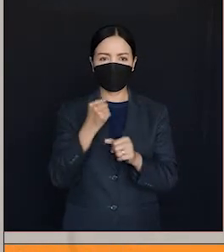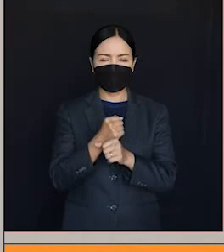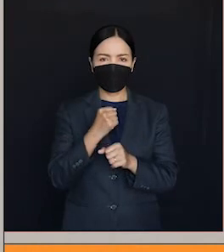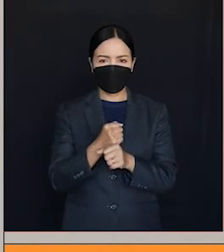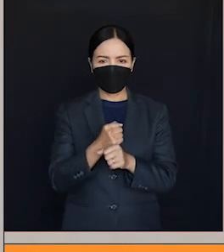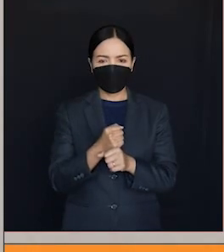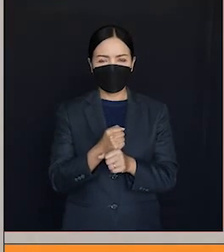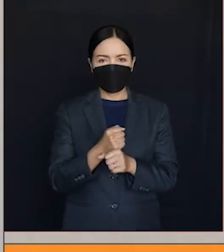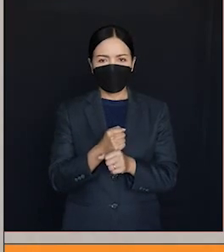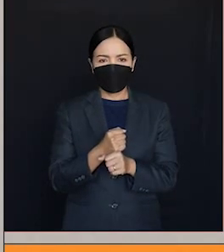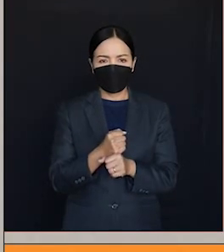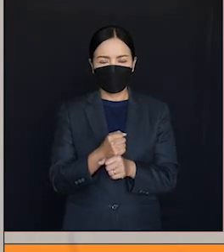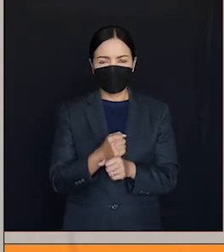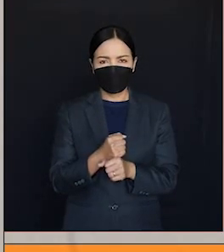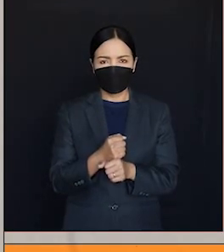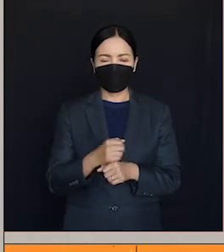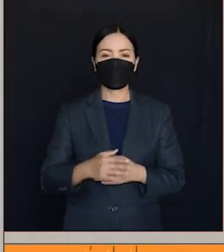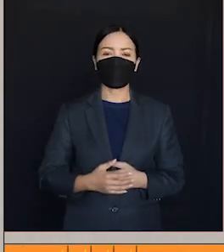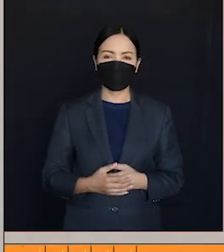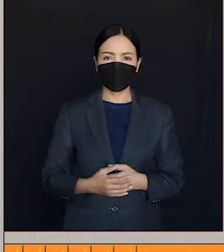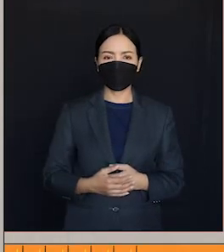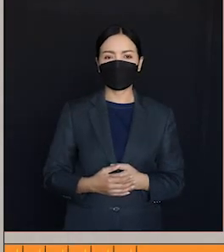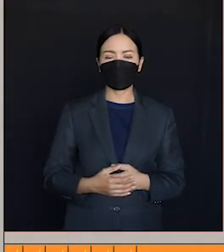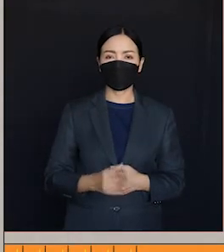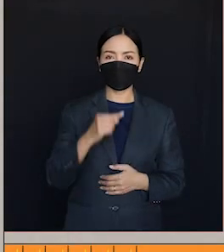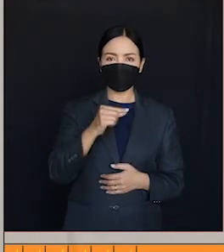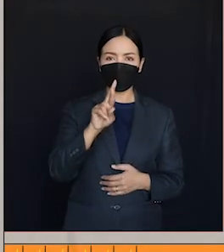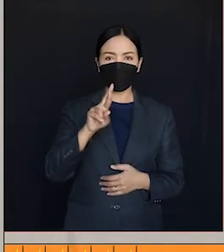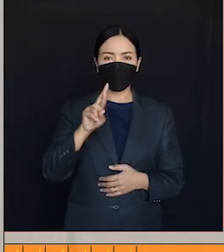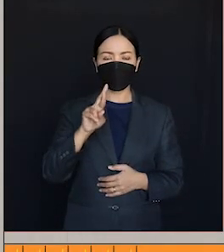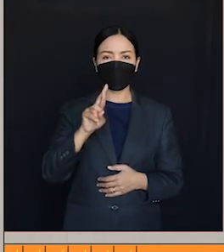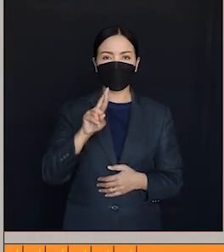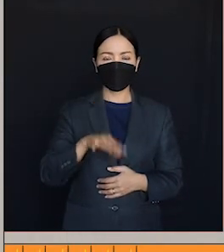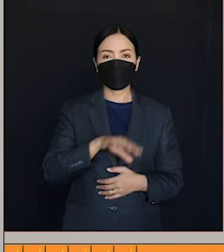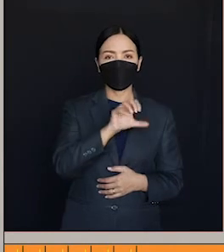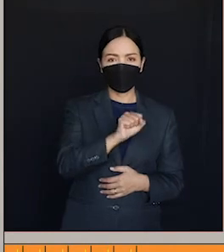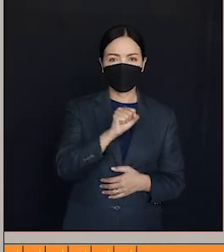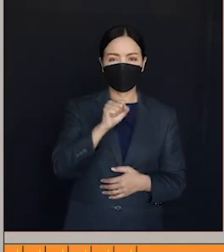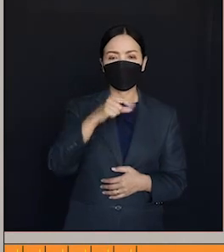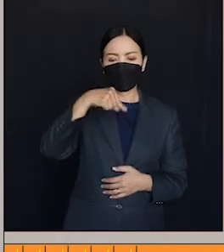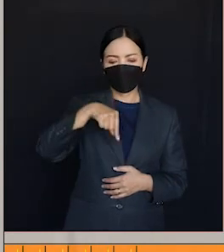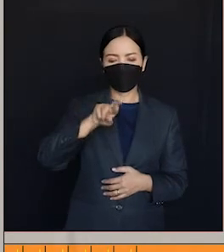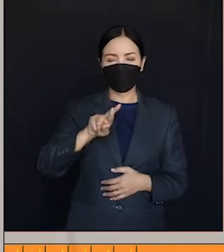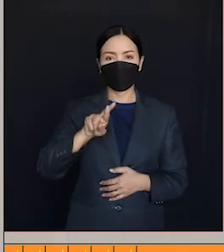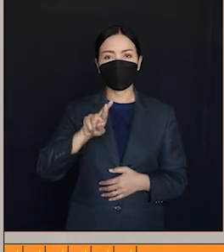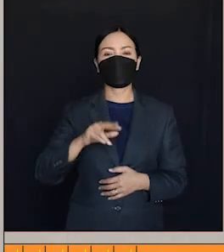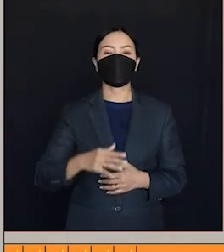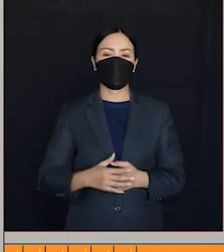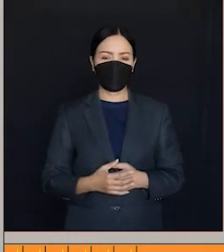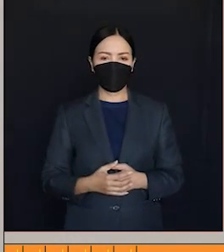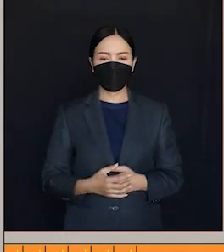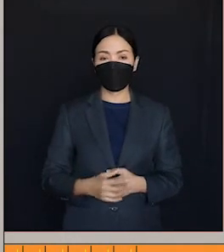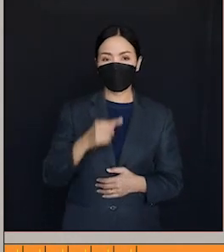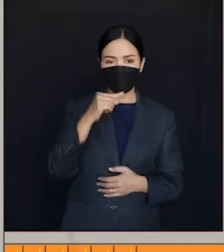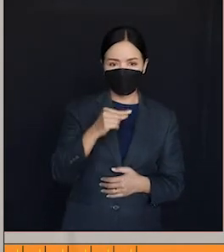ำโค้ดนะคะทั้ง GR code แล้วก็ SQR code นะคะ